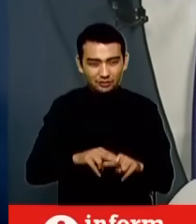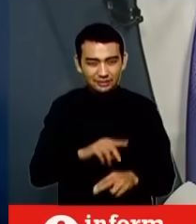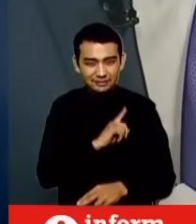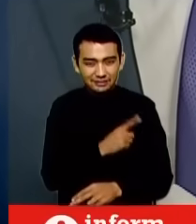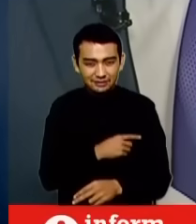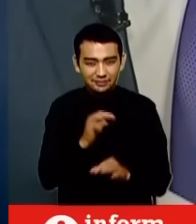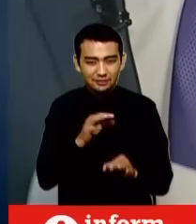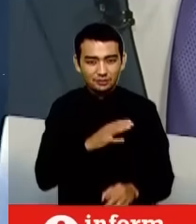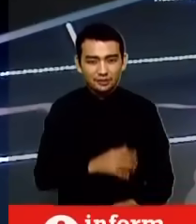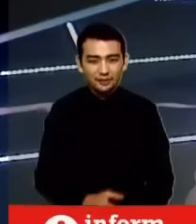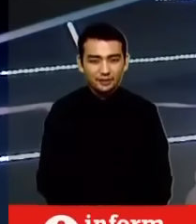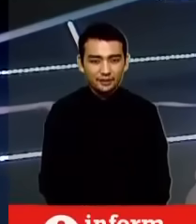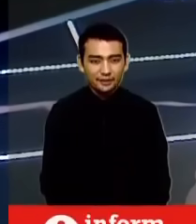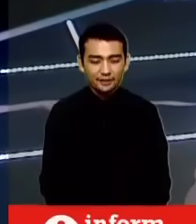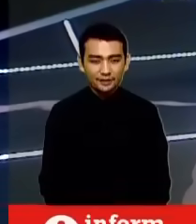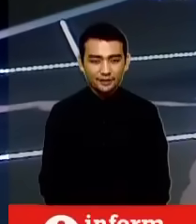деп болжаған.